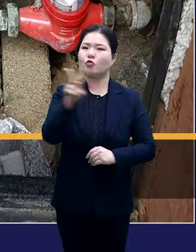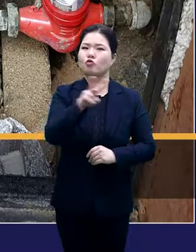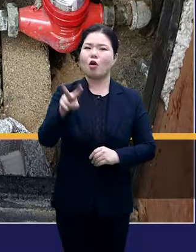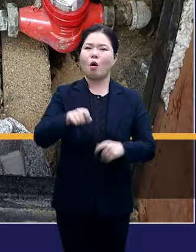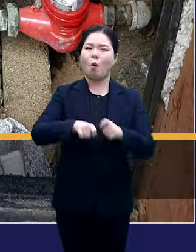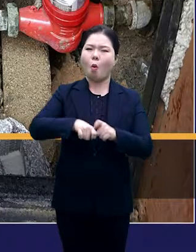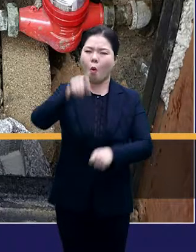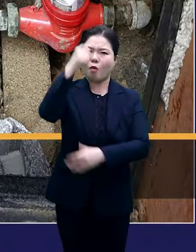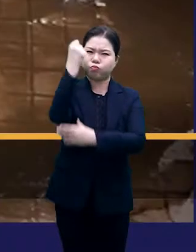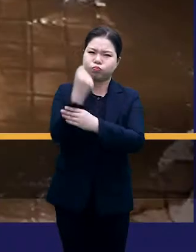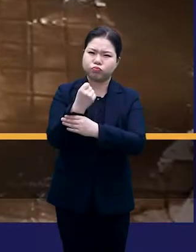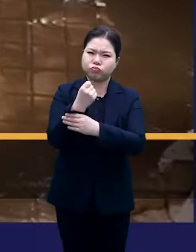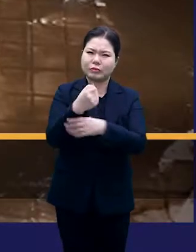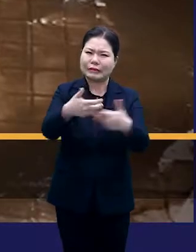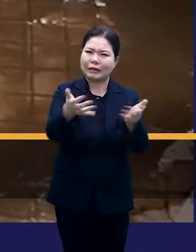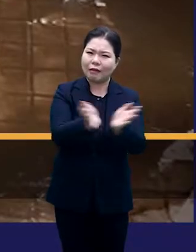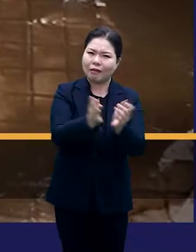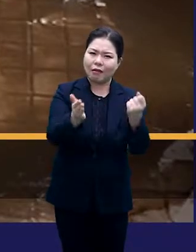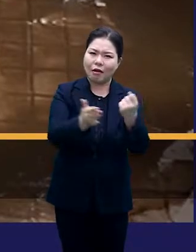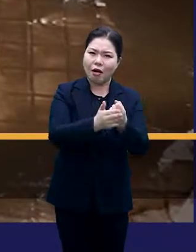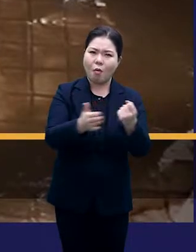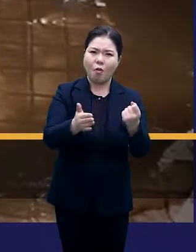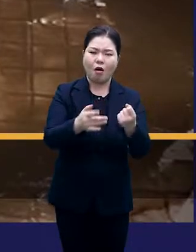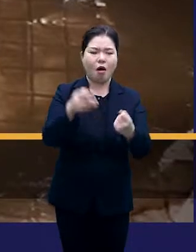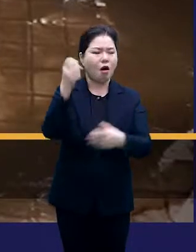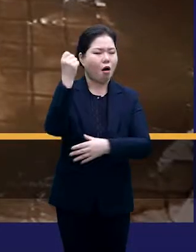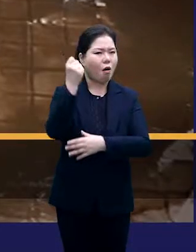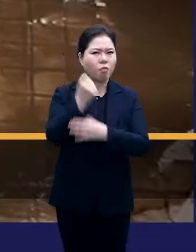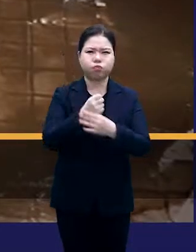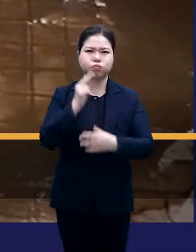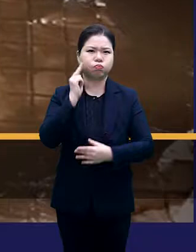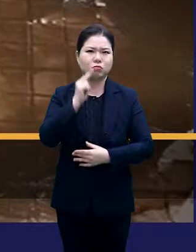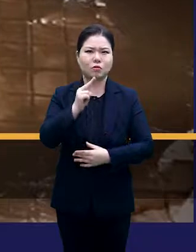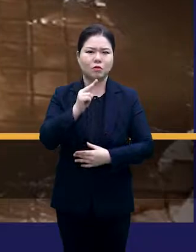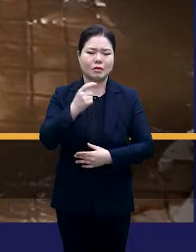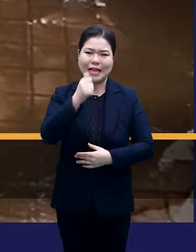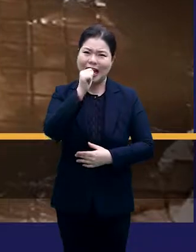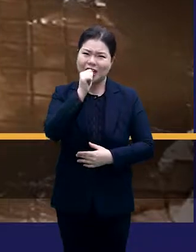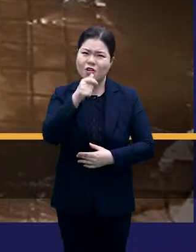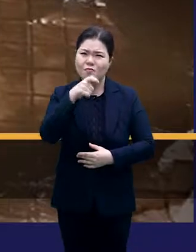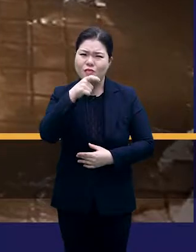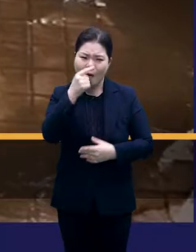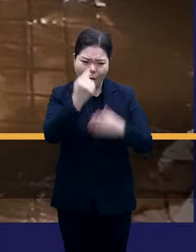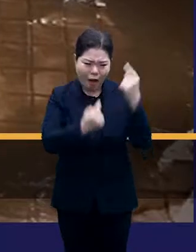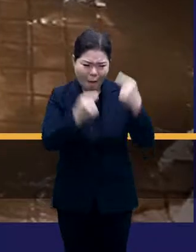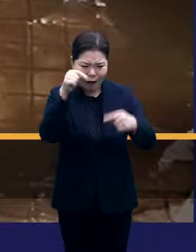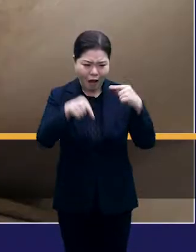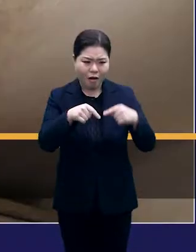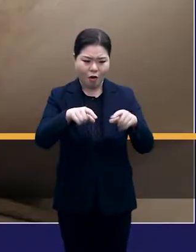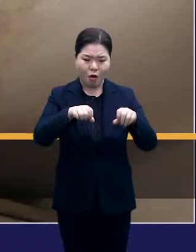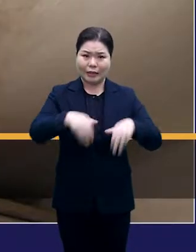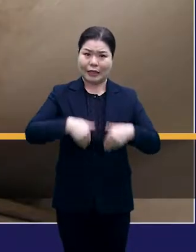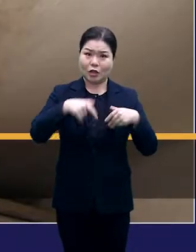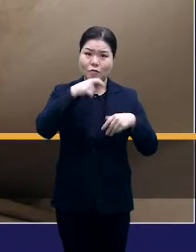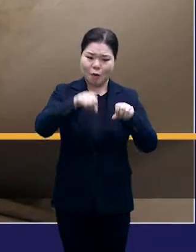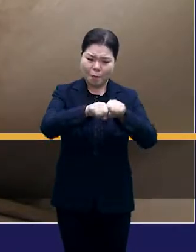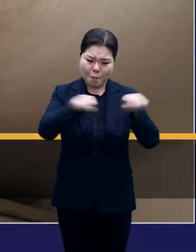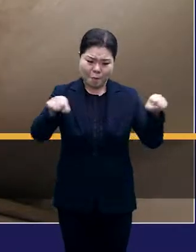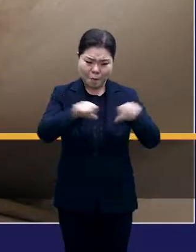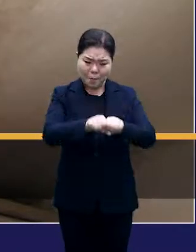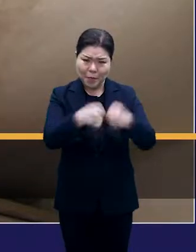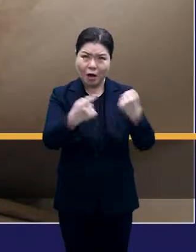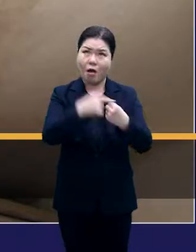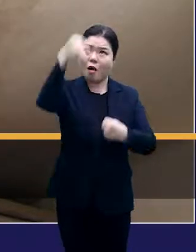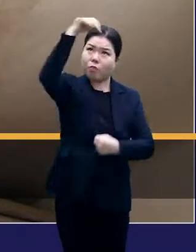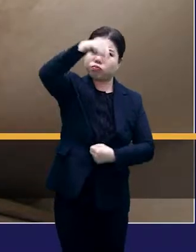다 오래된 노후단지였기 때문에 시설물 노후화로 녹물이 나오고 온수배관이 터져